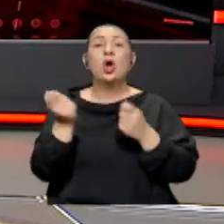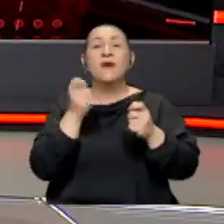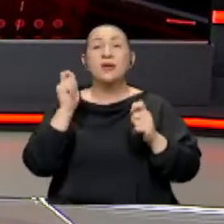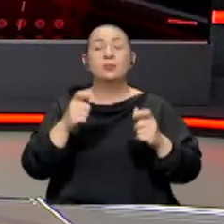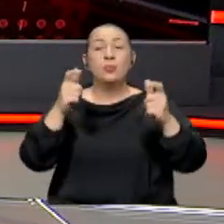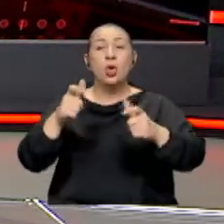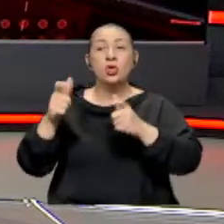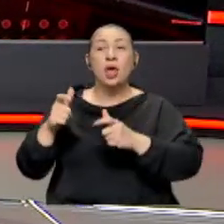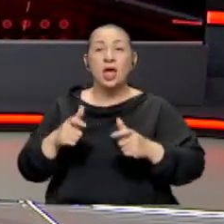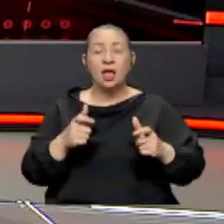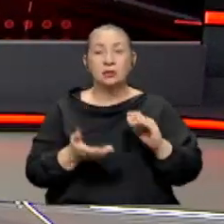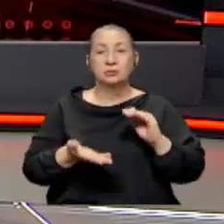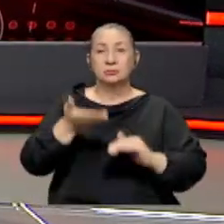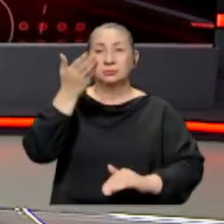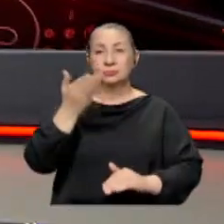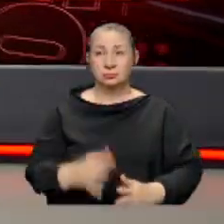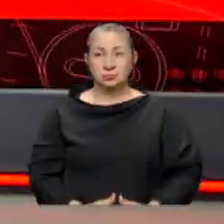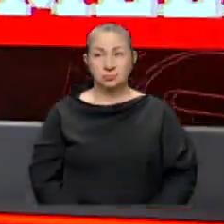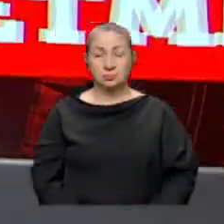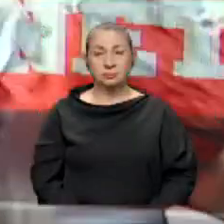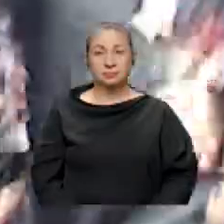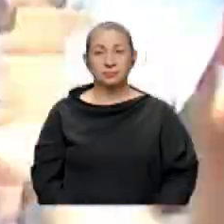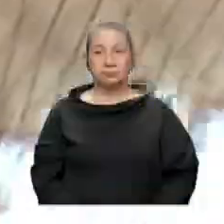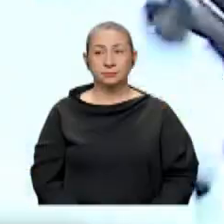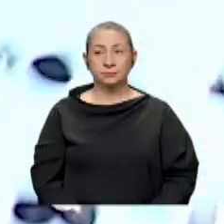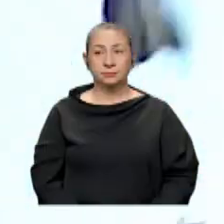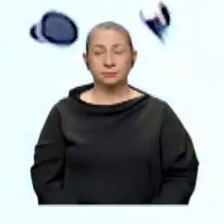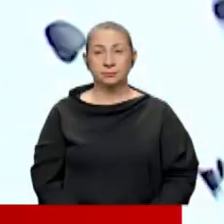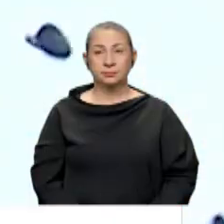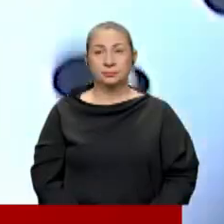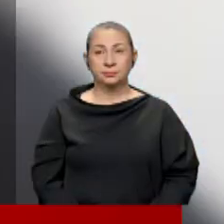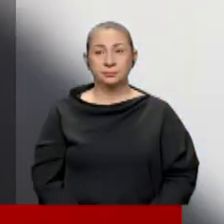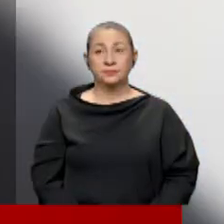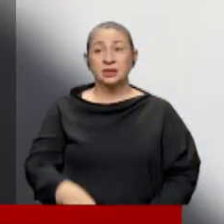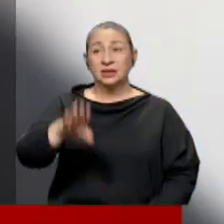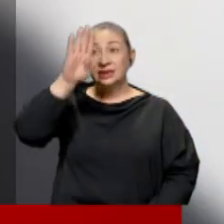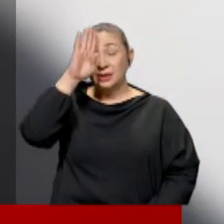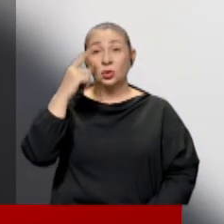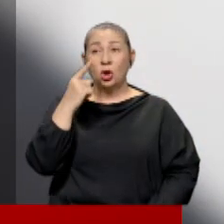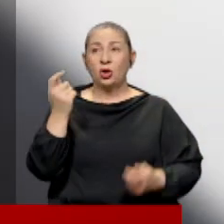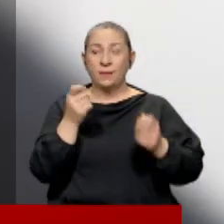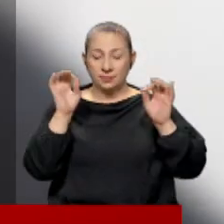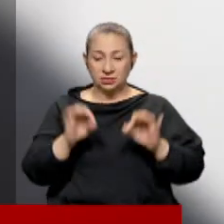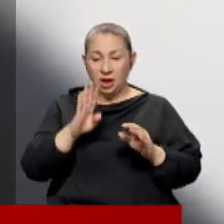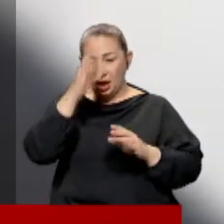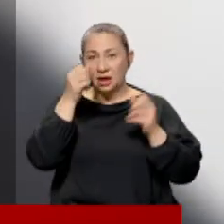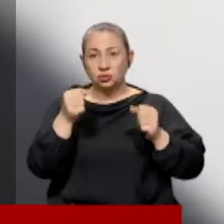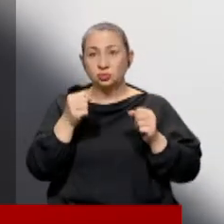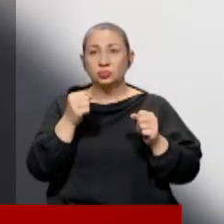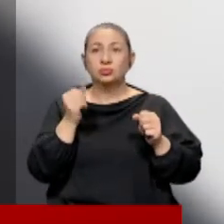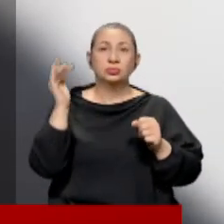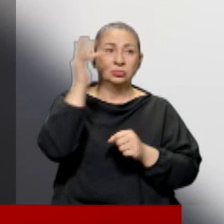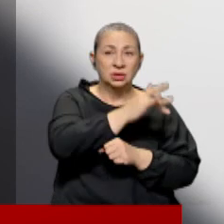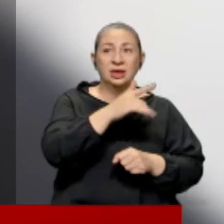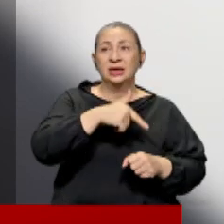yapacakları bölge sayısı artıyor bu İstanbul'a göreve başladım Erzurum'da Şarkı